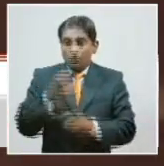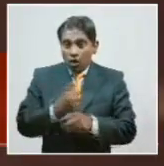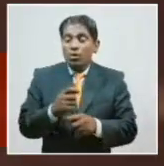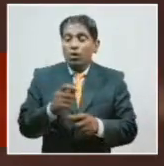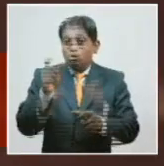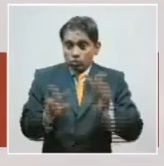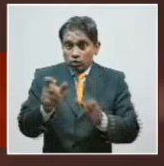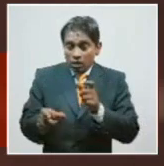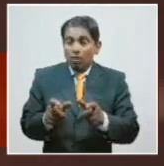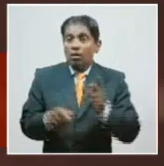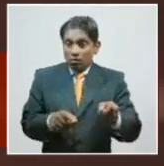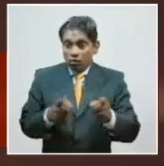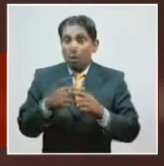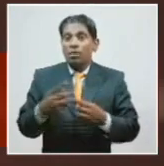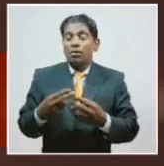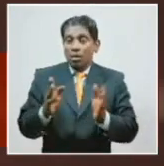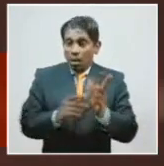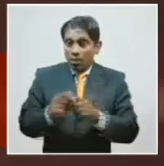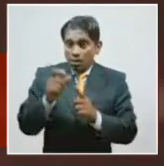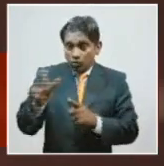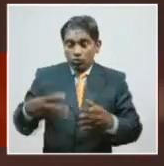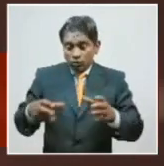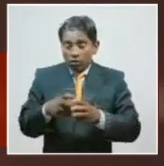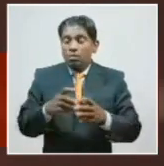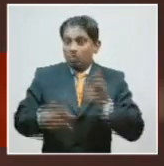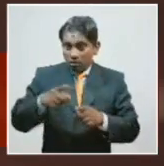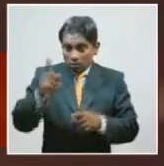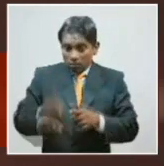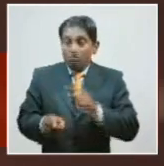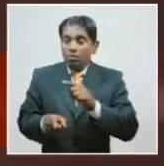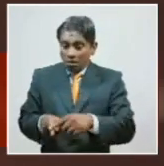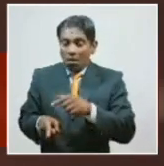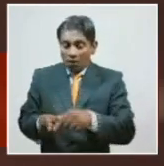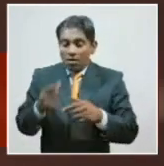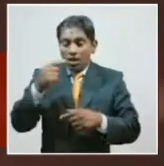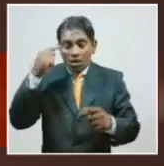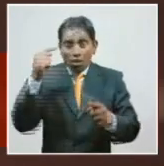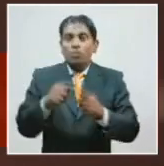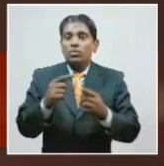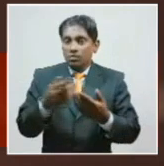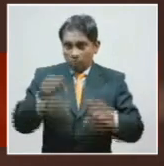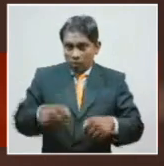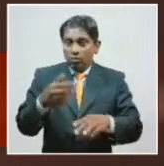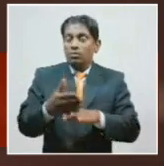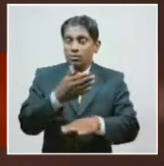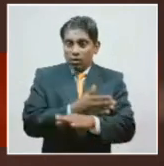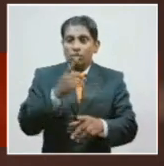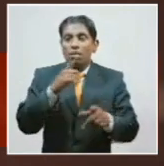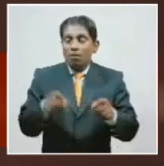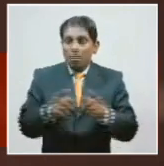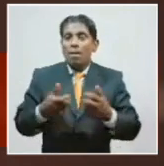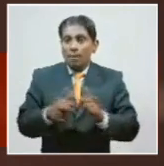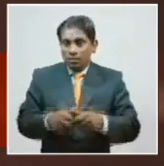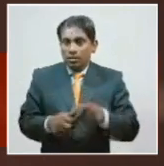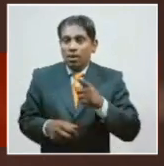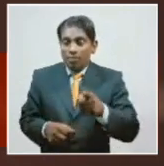මේ බෑග් එක අරන් ආවා. ඒ වගේම මම ගෙනාවේ මෙන්න පුංචි සෙල්ලම් ටෝච් එකක්. ඒක ගෙනාවේ සමාජයට පෙන්වන්න මම අදත් ගෙනා මේක ඇන්ත්‍රැක්ස් මුකුත් නැහැ. මේක